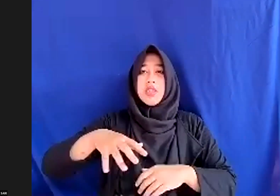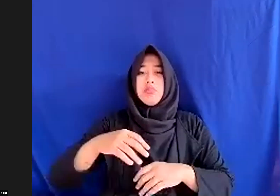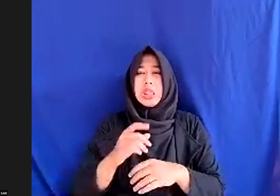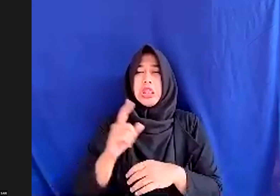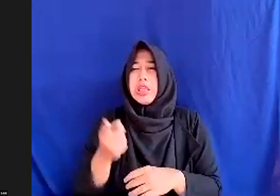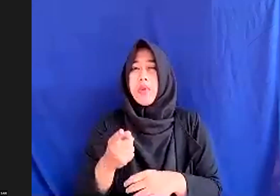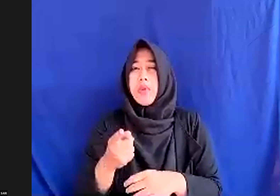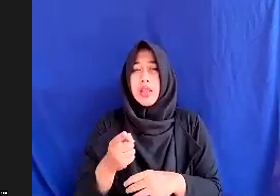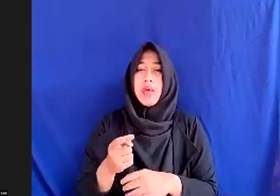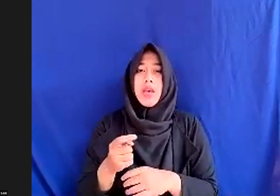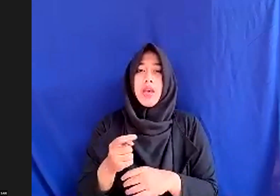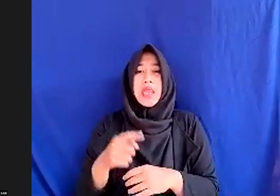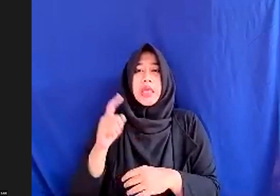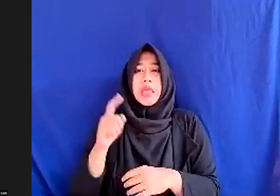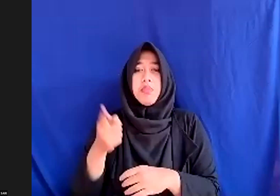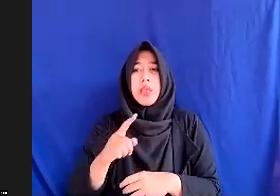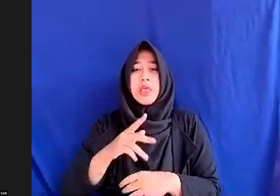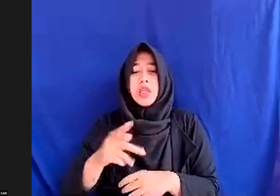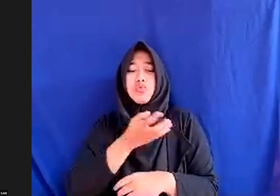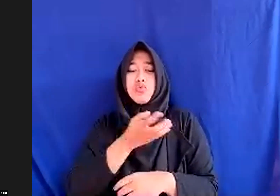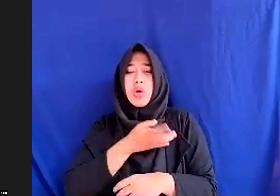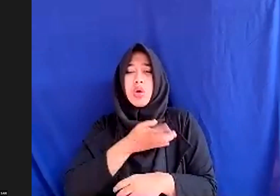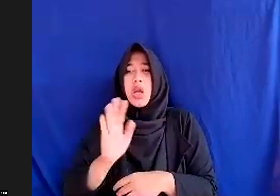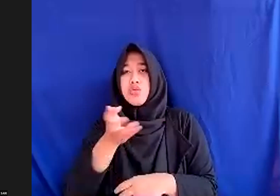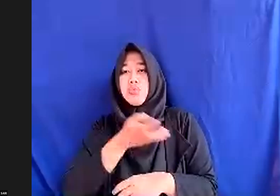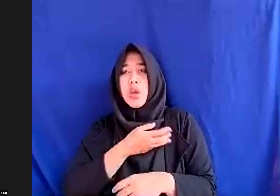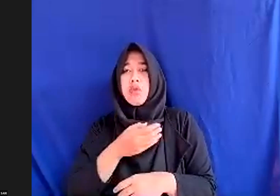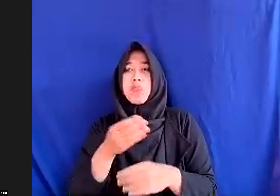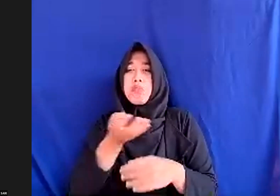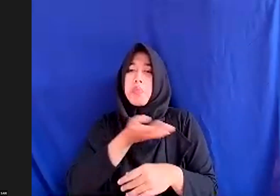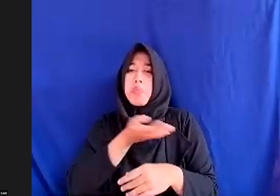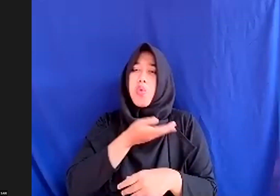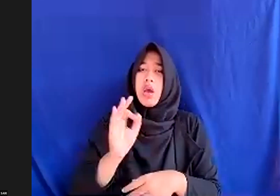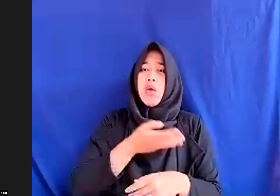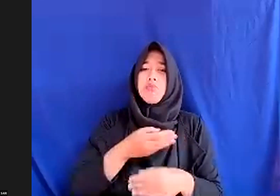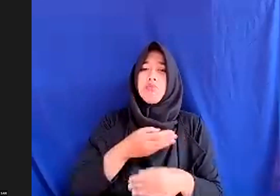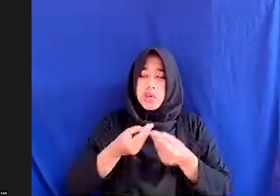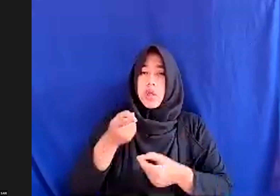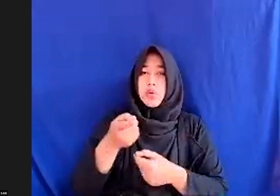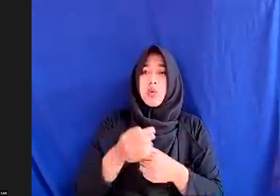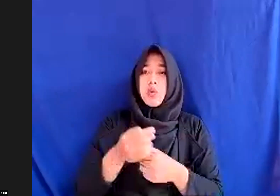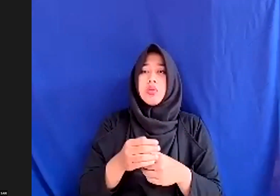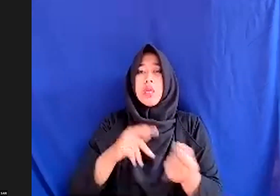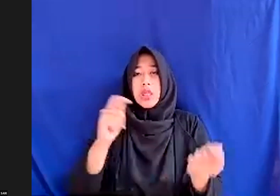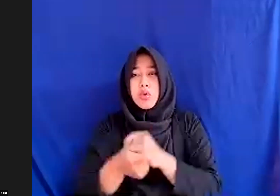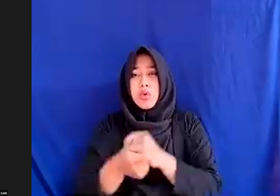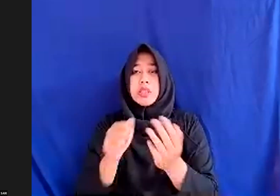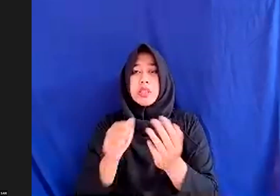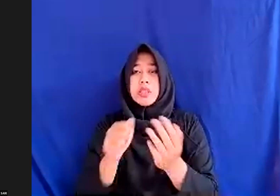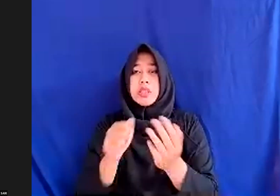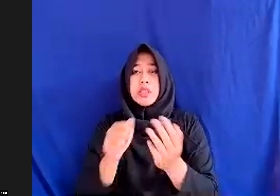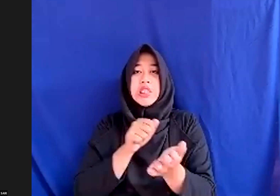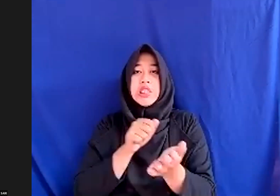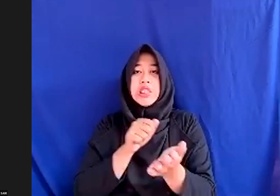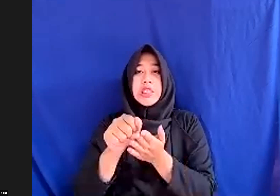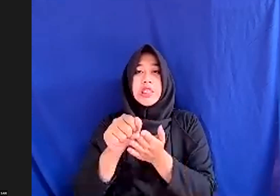suka, harus menerimanya seperti itu. Dan terutama transformasi digital yang sudah berlangsung